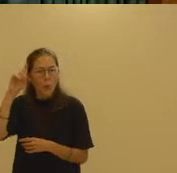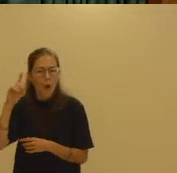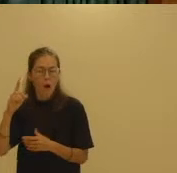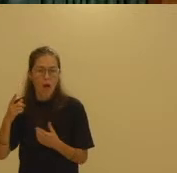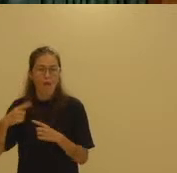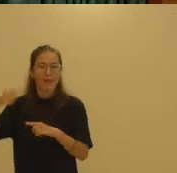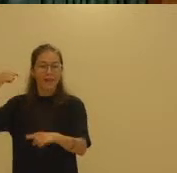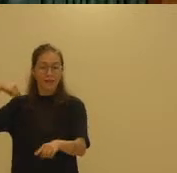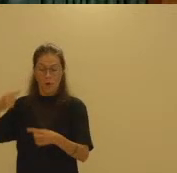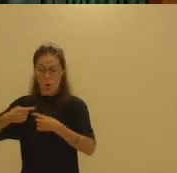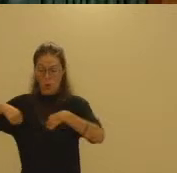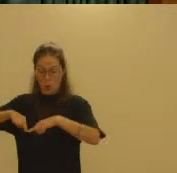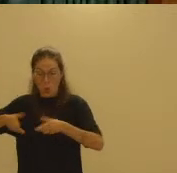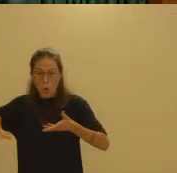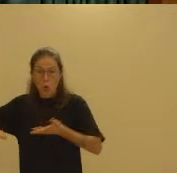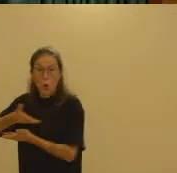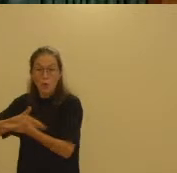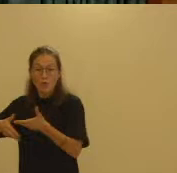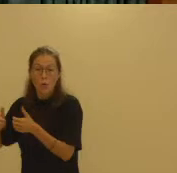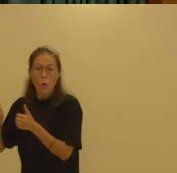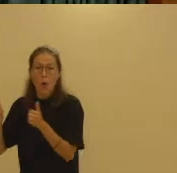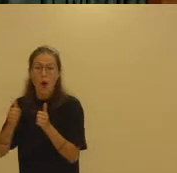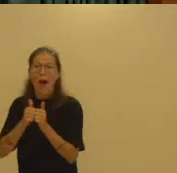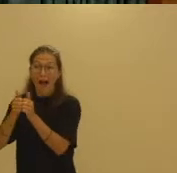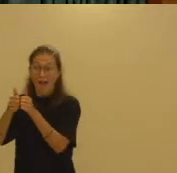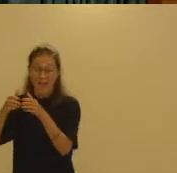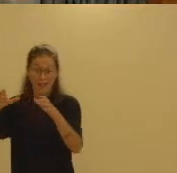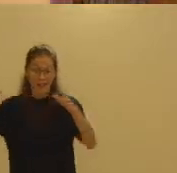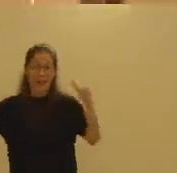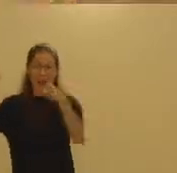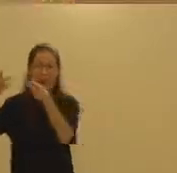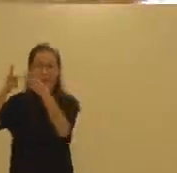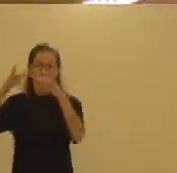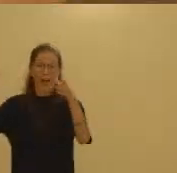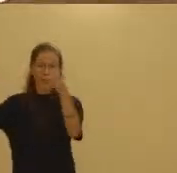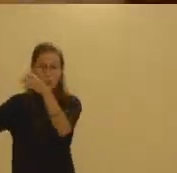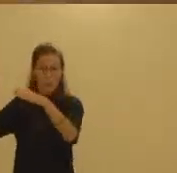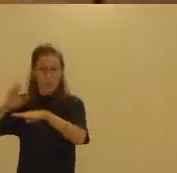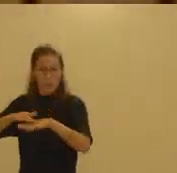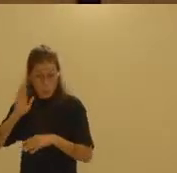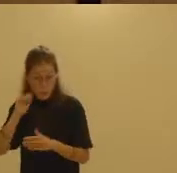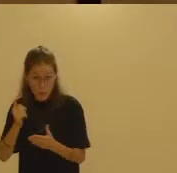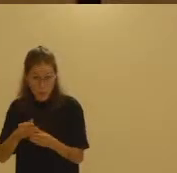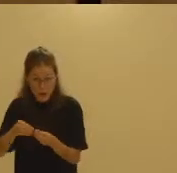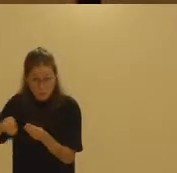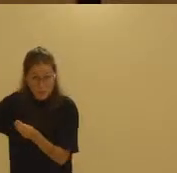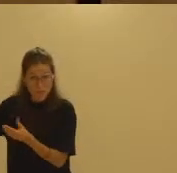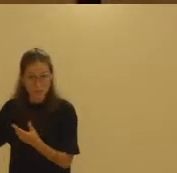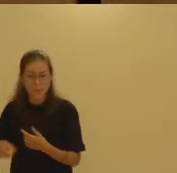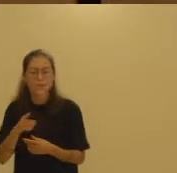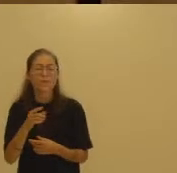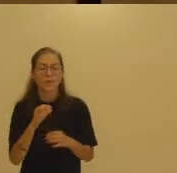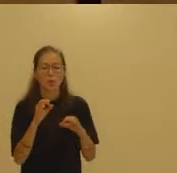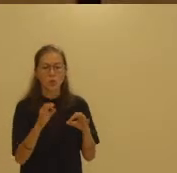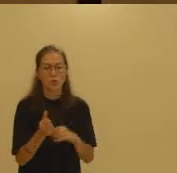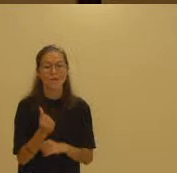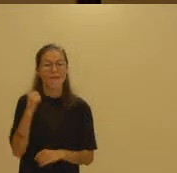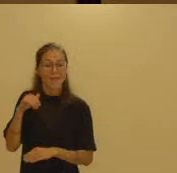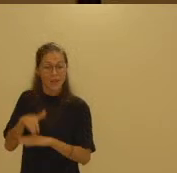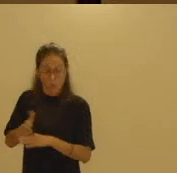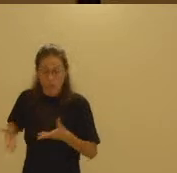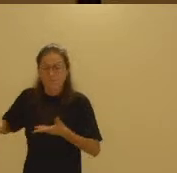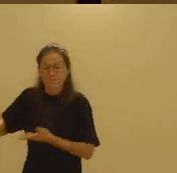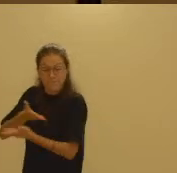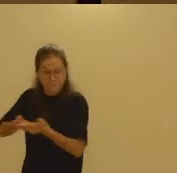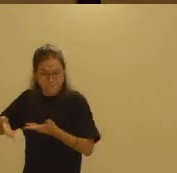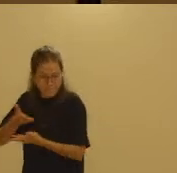commission avec l'agglomération. Il se trouve que hier soir, nous avions à l'agglomération un conseil exécutif. Le débat était porté en